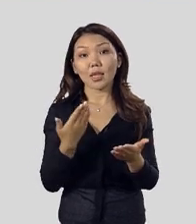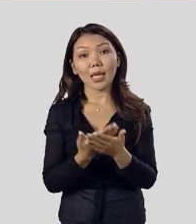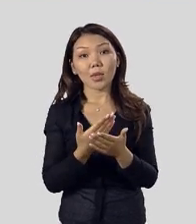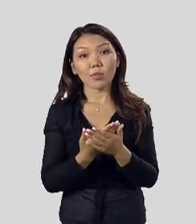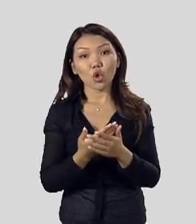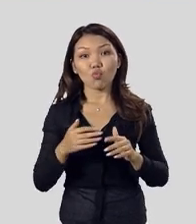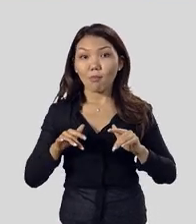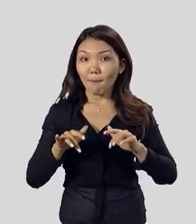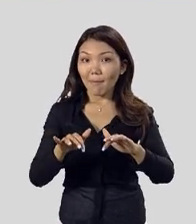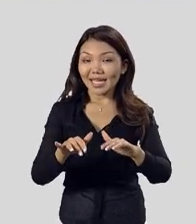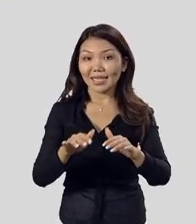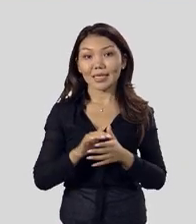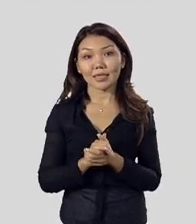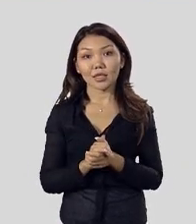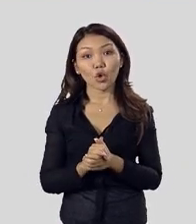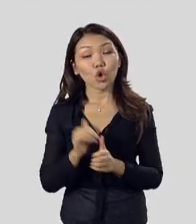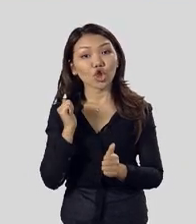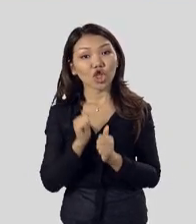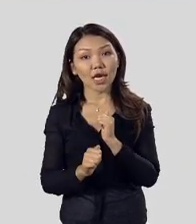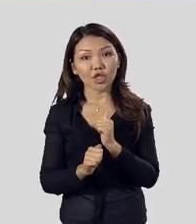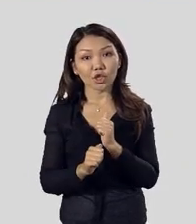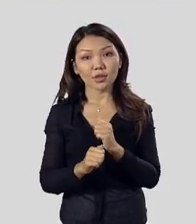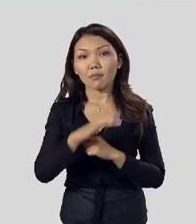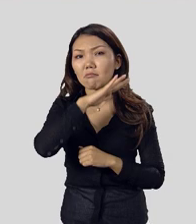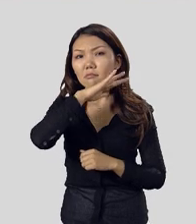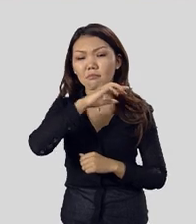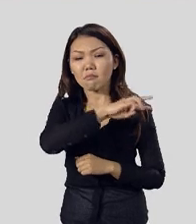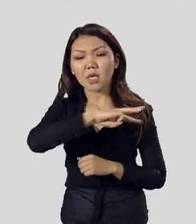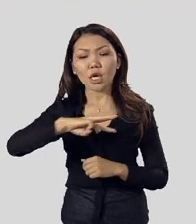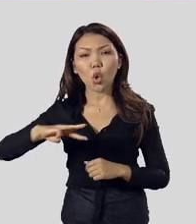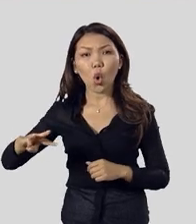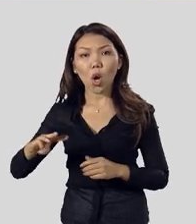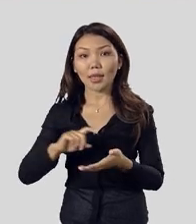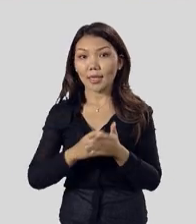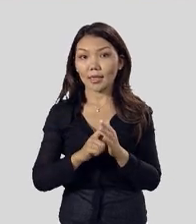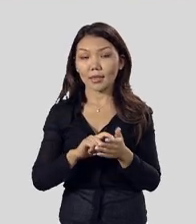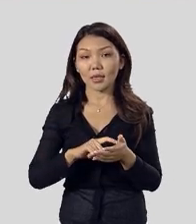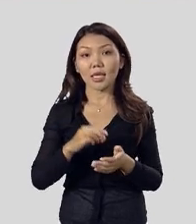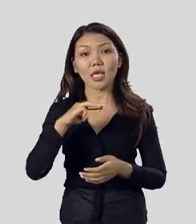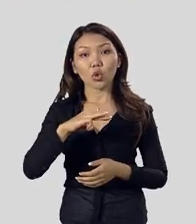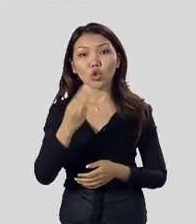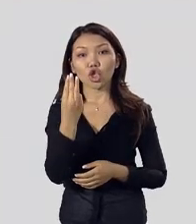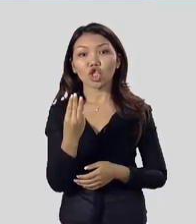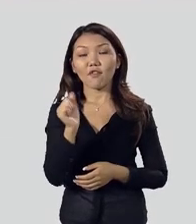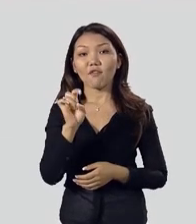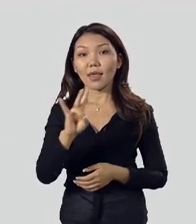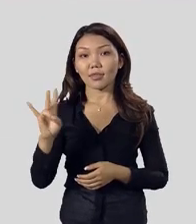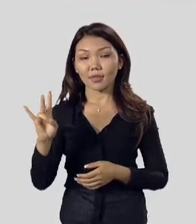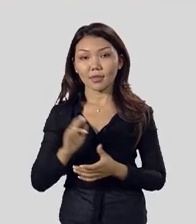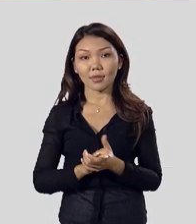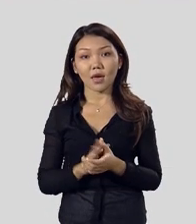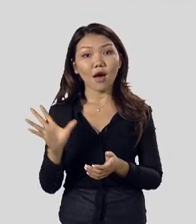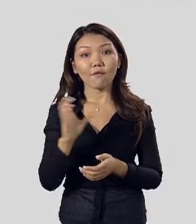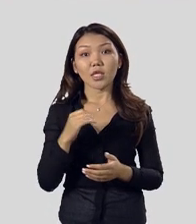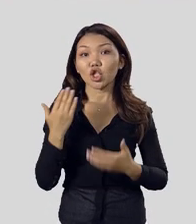бактерий но чаще он состоит из миллионов клеток то dushman все